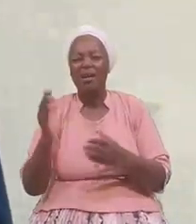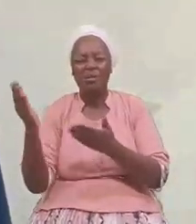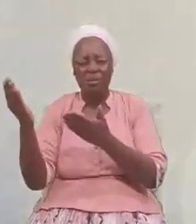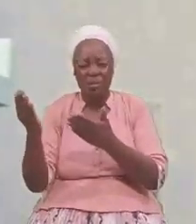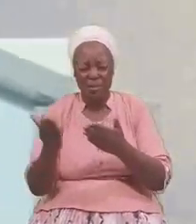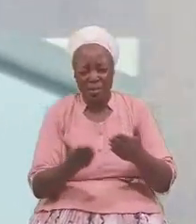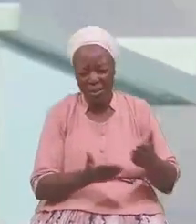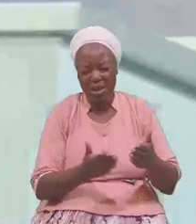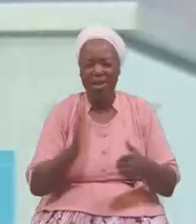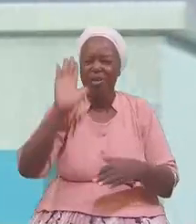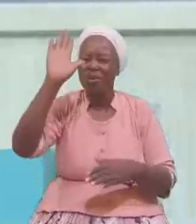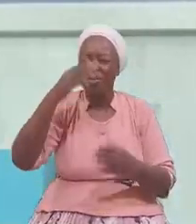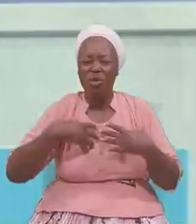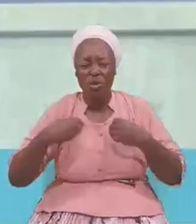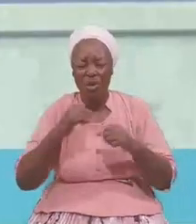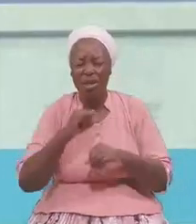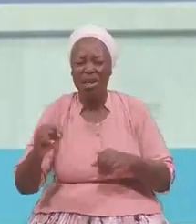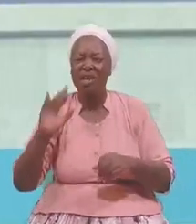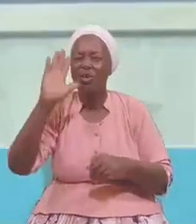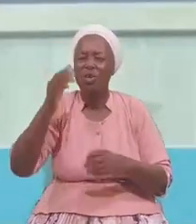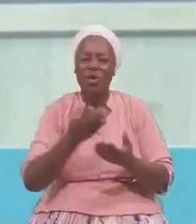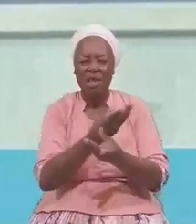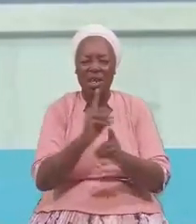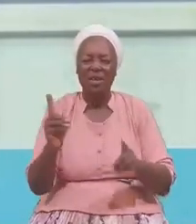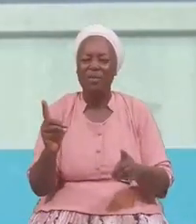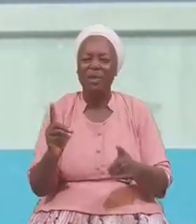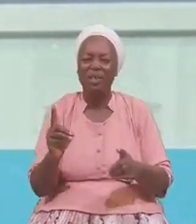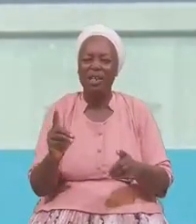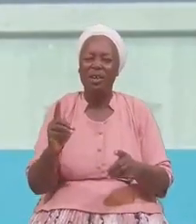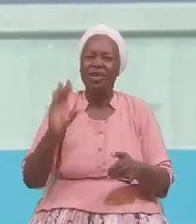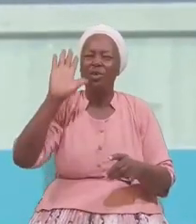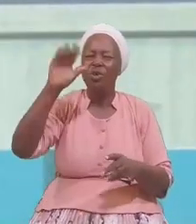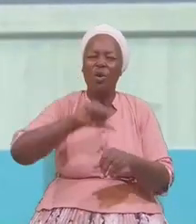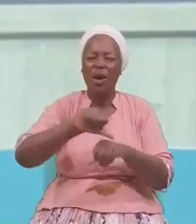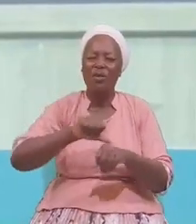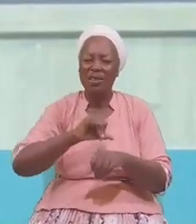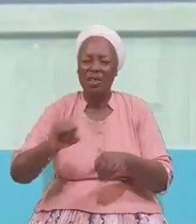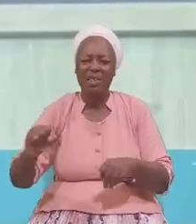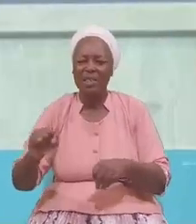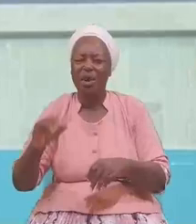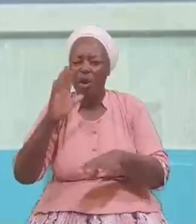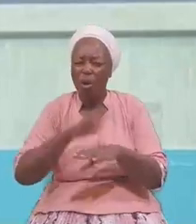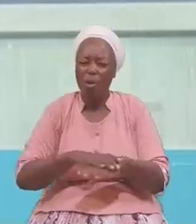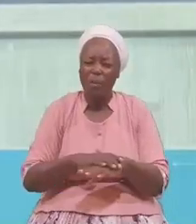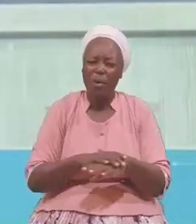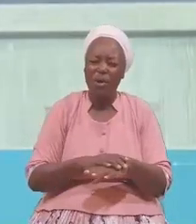j'amène ta guérison, ta délivrance, ton onction sur